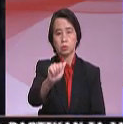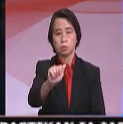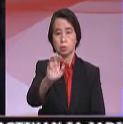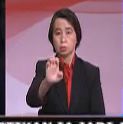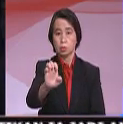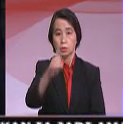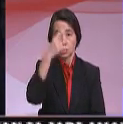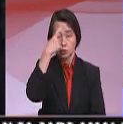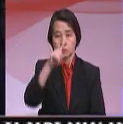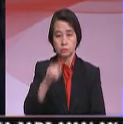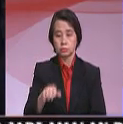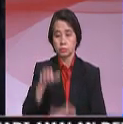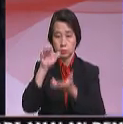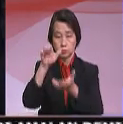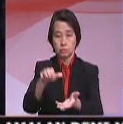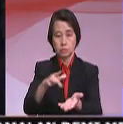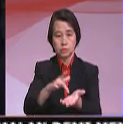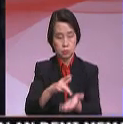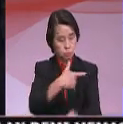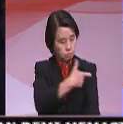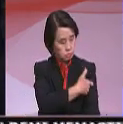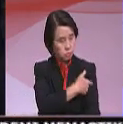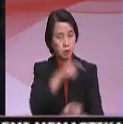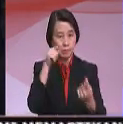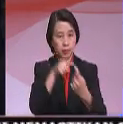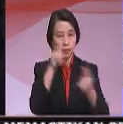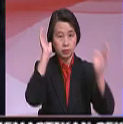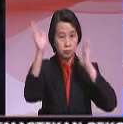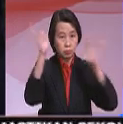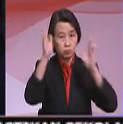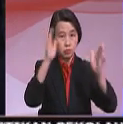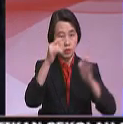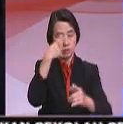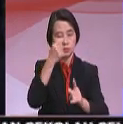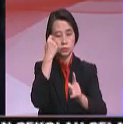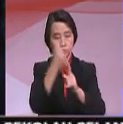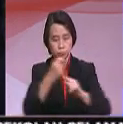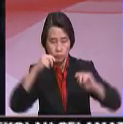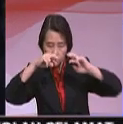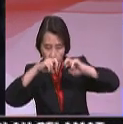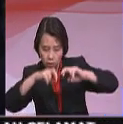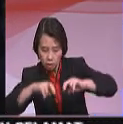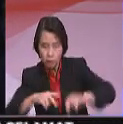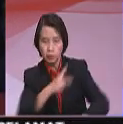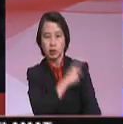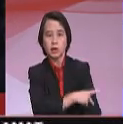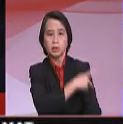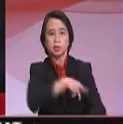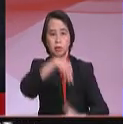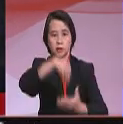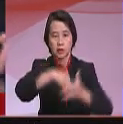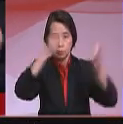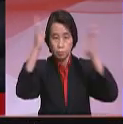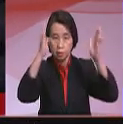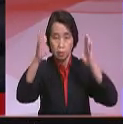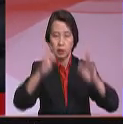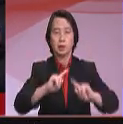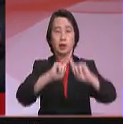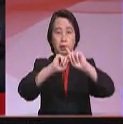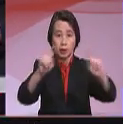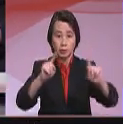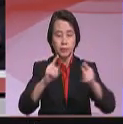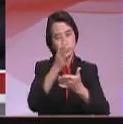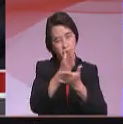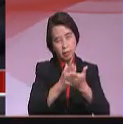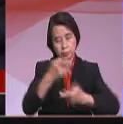UAE untuk menyumbang vaksin COVID-19 kepada Malaysia bagi tujuan kajian klinikal di negara ini. Bagaimanapun, beberapa